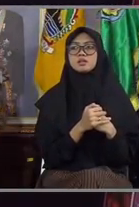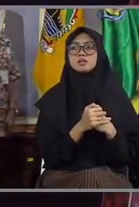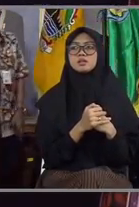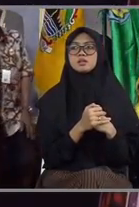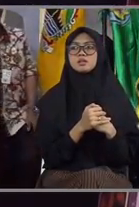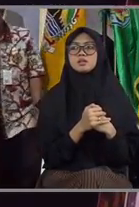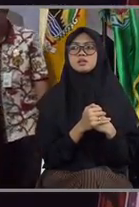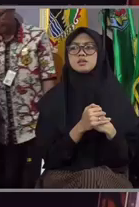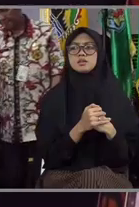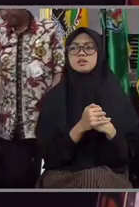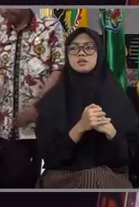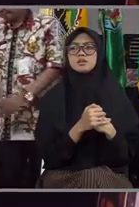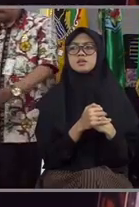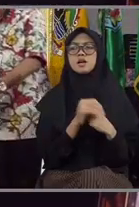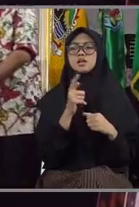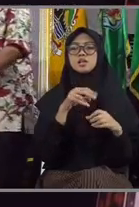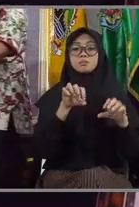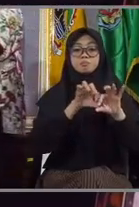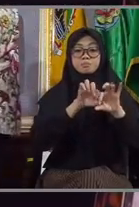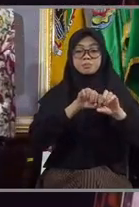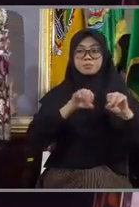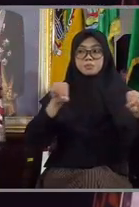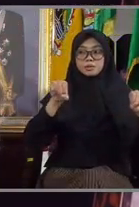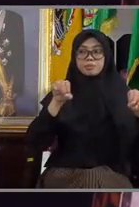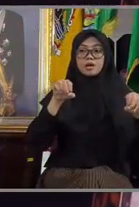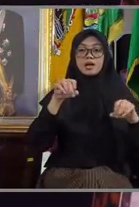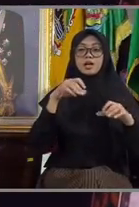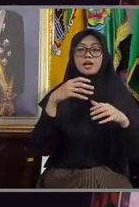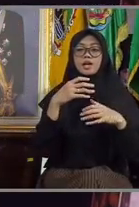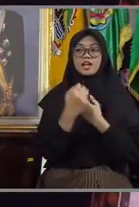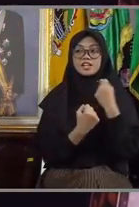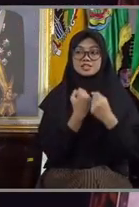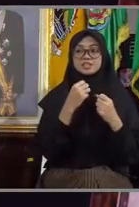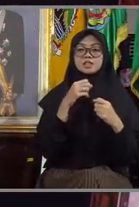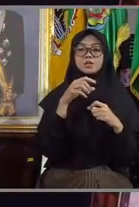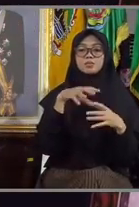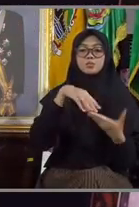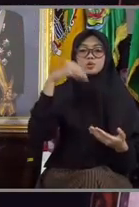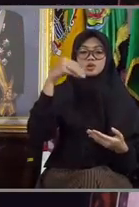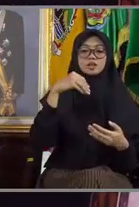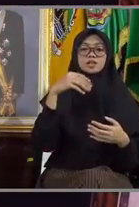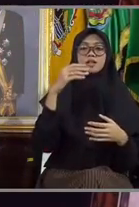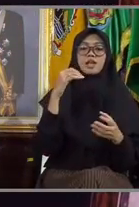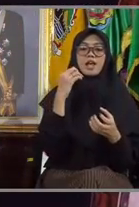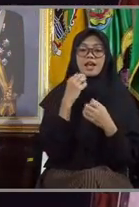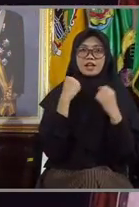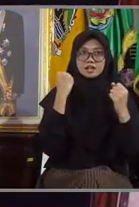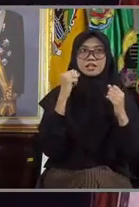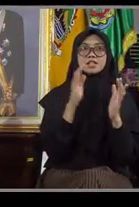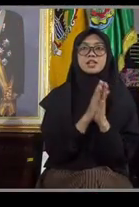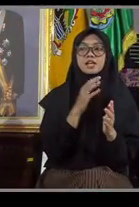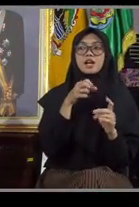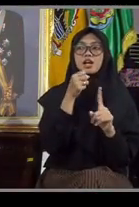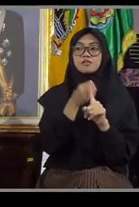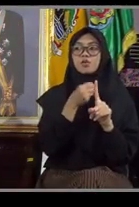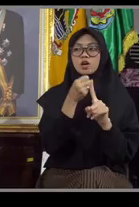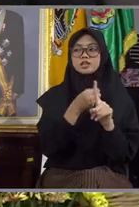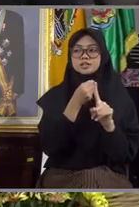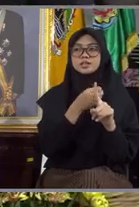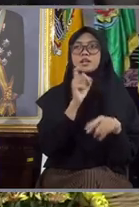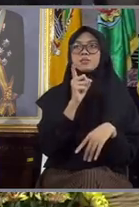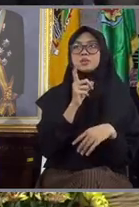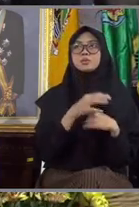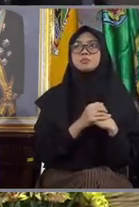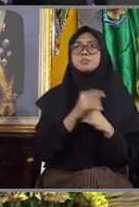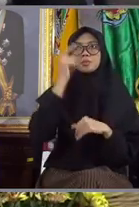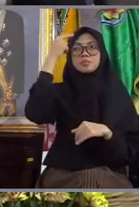yang namanya PIPA Energi, Pusat Pengaduan Informasi dan Advokasi. Okay. Di mana selama ini tidak tersentuh oleh pemerintah